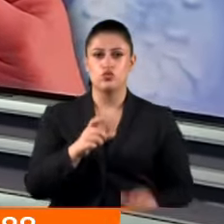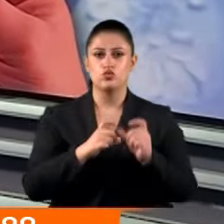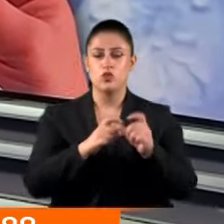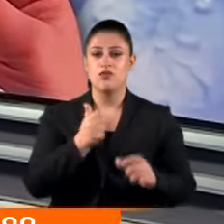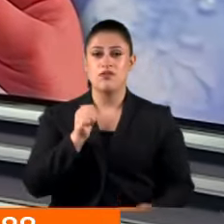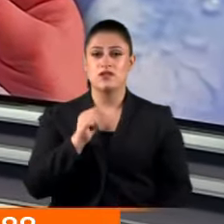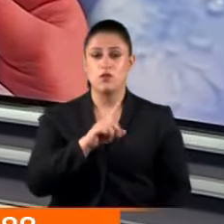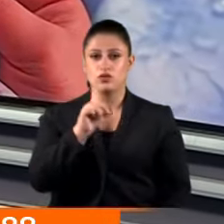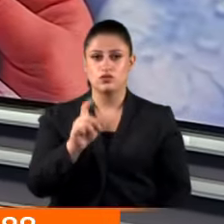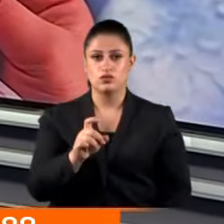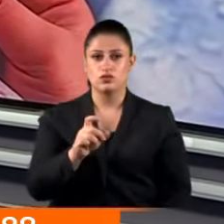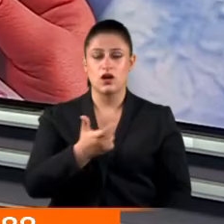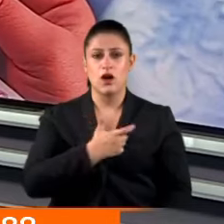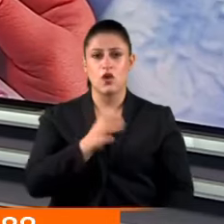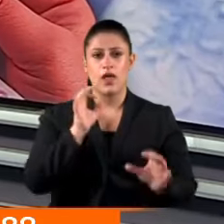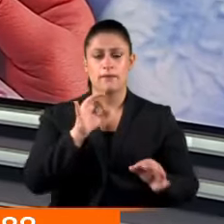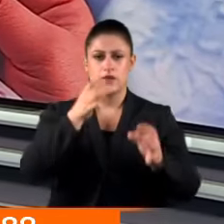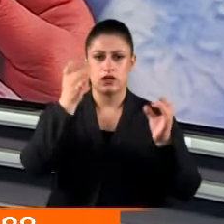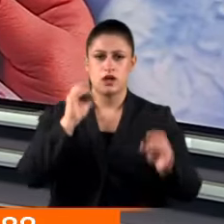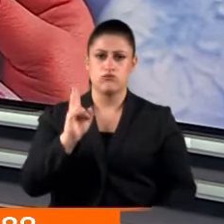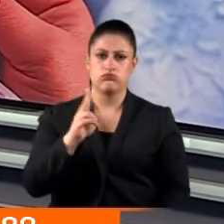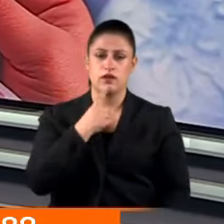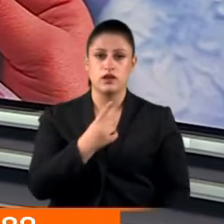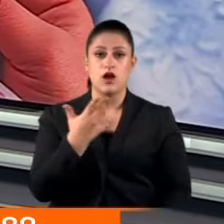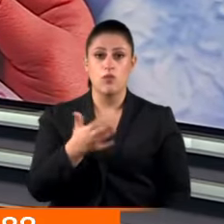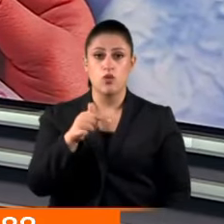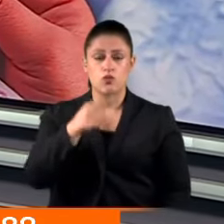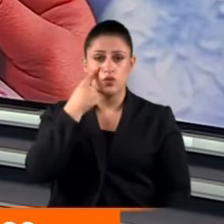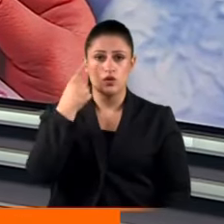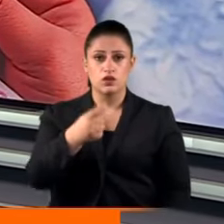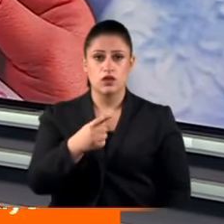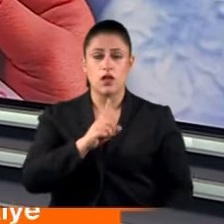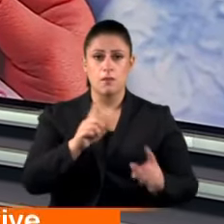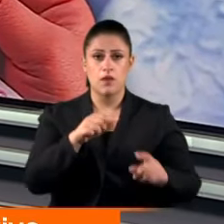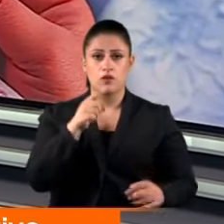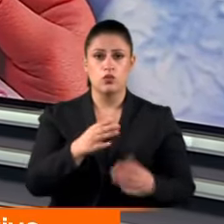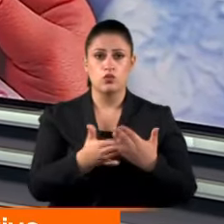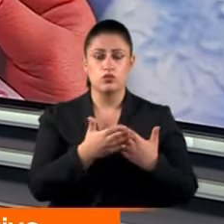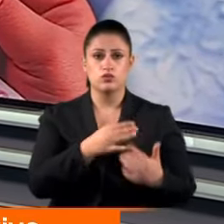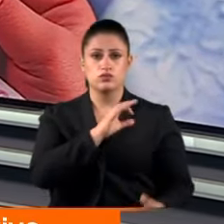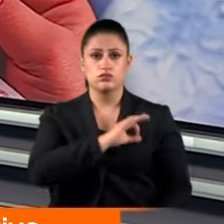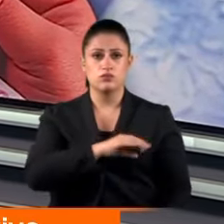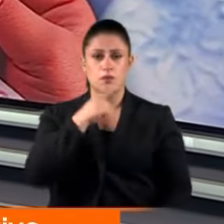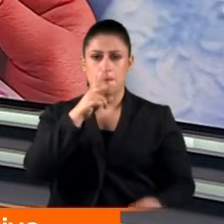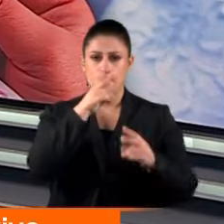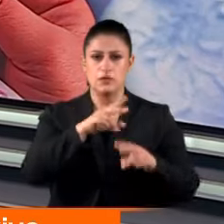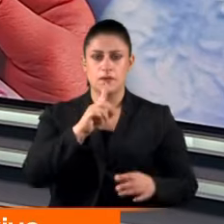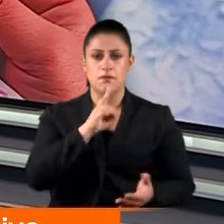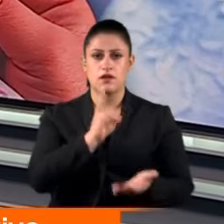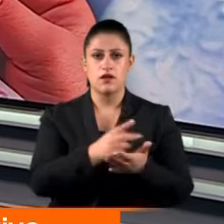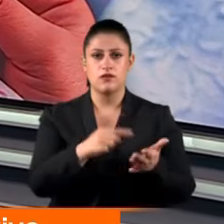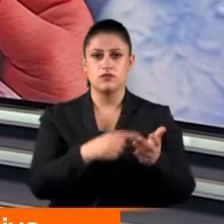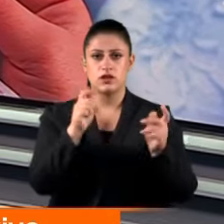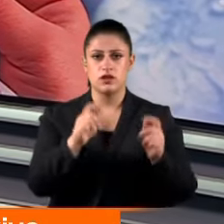zaman sorulsa yasalar hep bugüne kadar gelinindir dedi ama bu kez Yargıtay düğün takıları ile ilgili emsal olacak bir karara imza